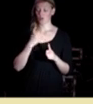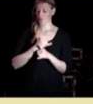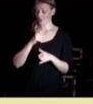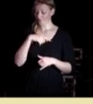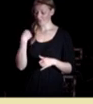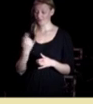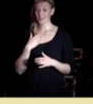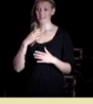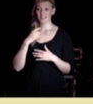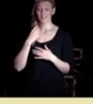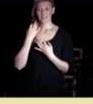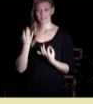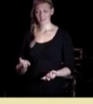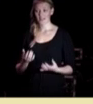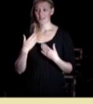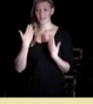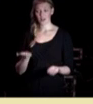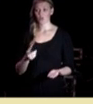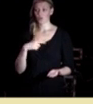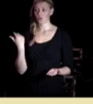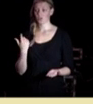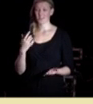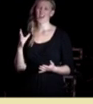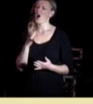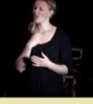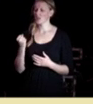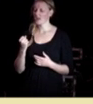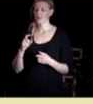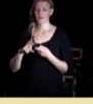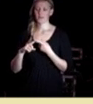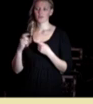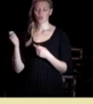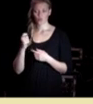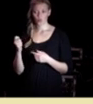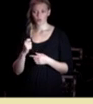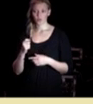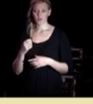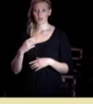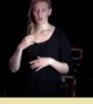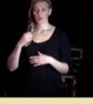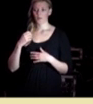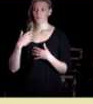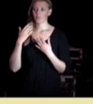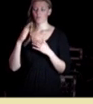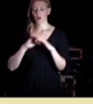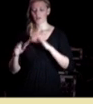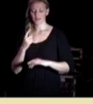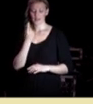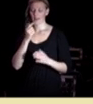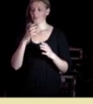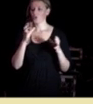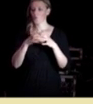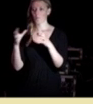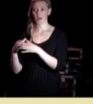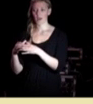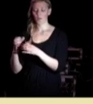vi tillater oss, noen, ikke alle, å definere på vegne av en brukergruppe, og selvfølgelig faktorer ved den